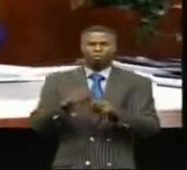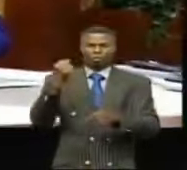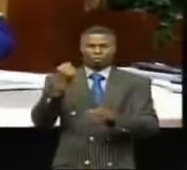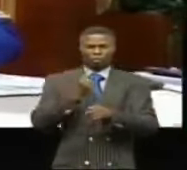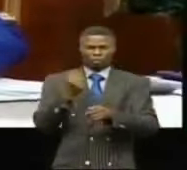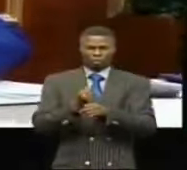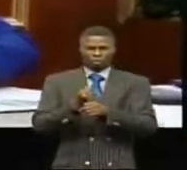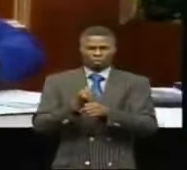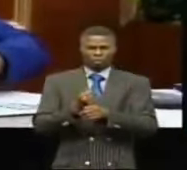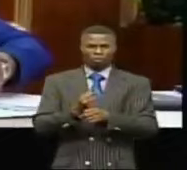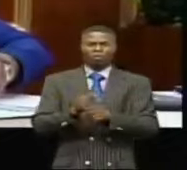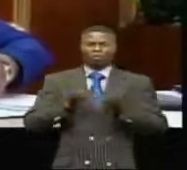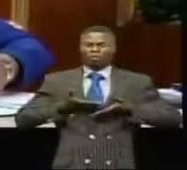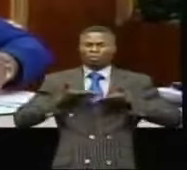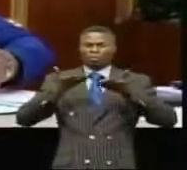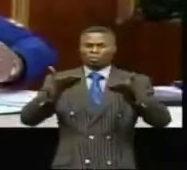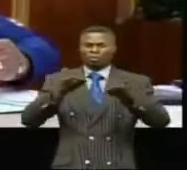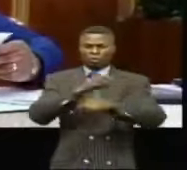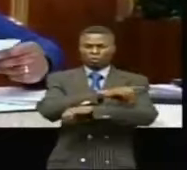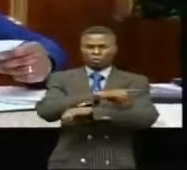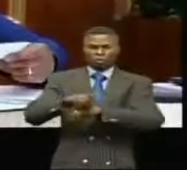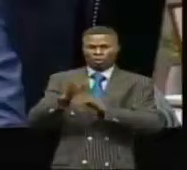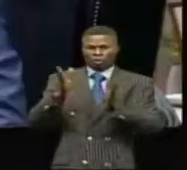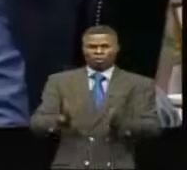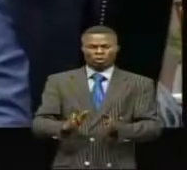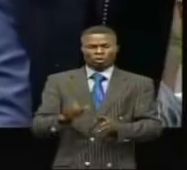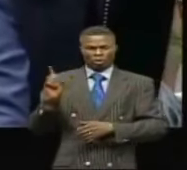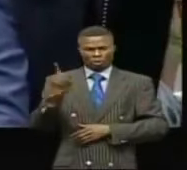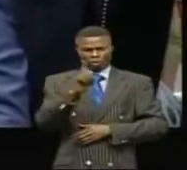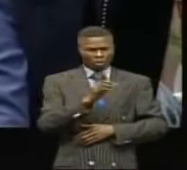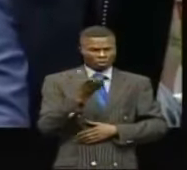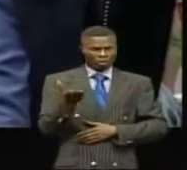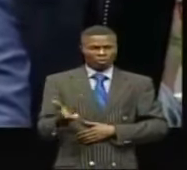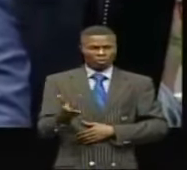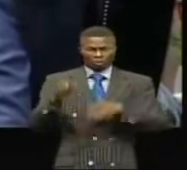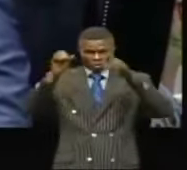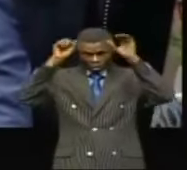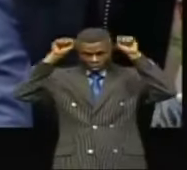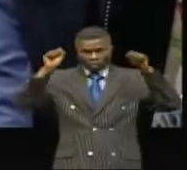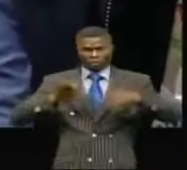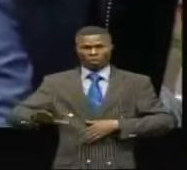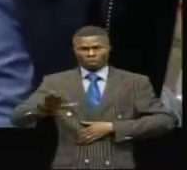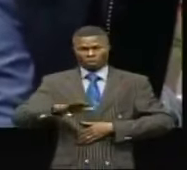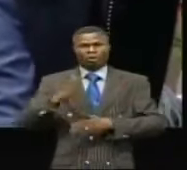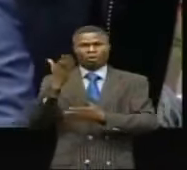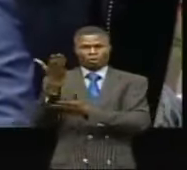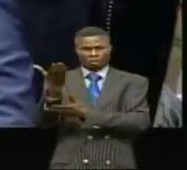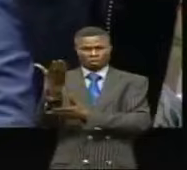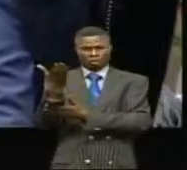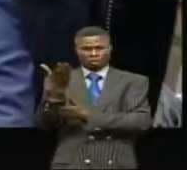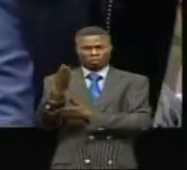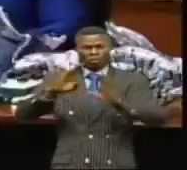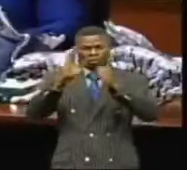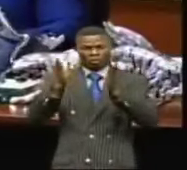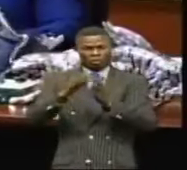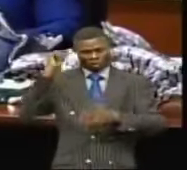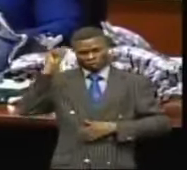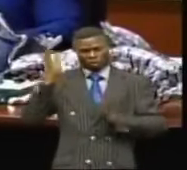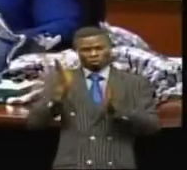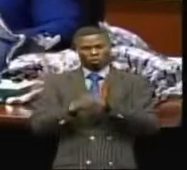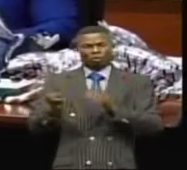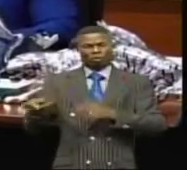services déconcentrés de leurs administrations respectives. Le président de la République a demandé à tous les gouvernements